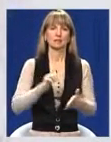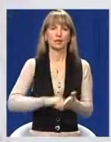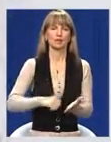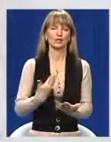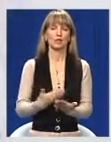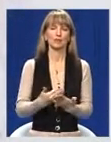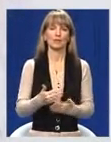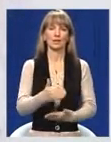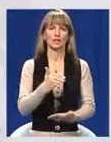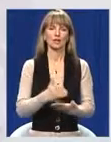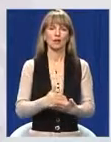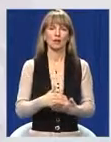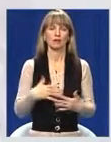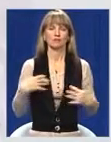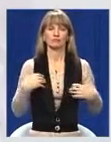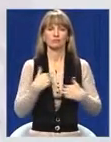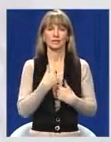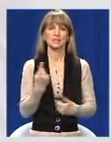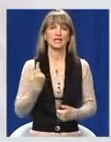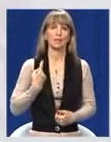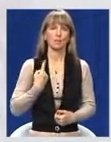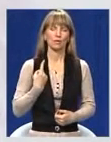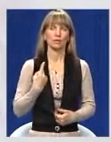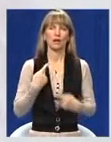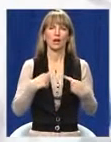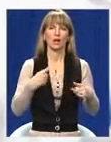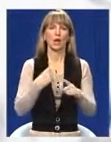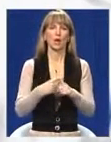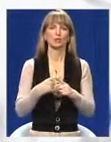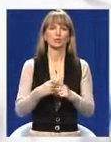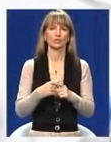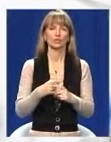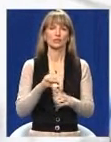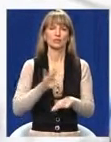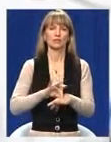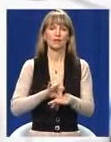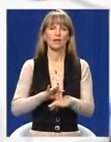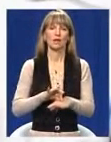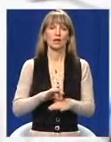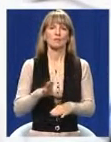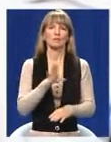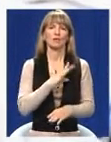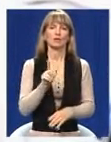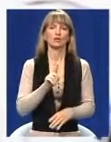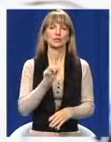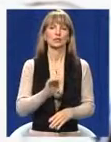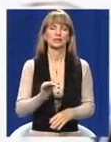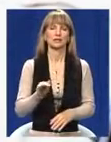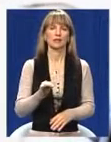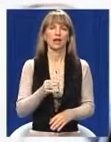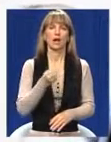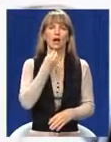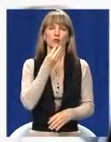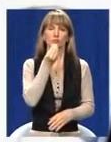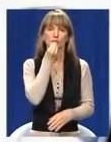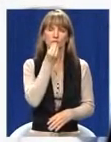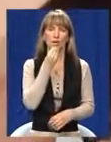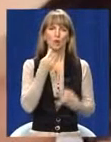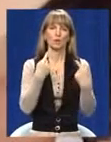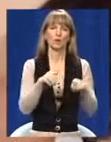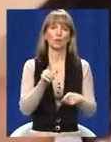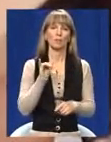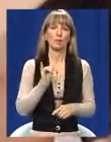у результаті депресії, нудьги, самотності, хронічних захворювань. Нерідко буває, що у одних дітей хороший апетит, а у інших –